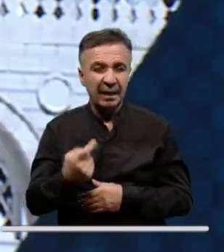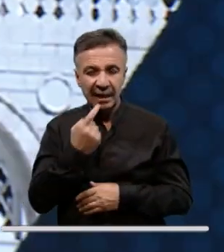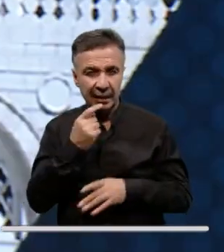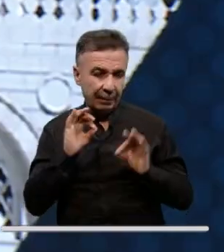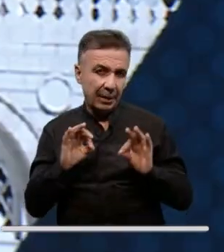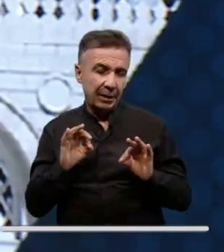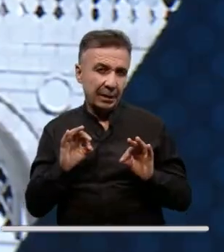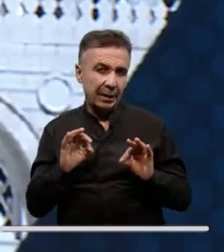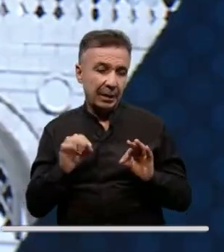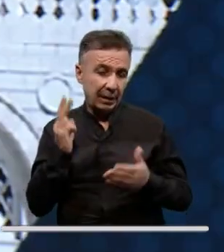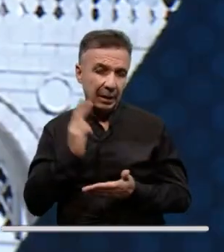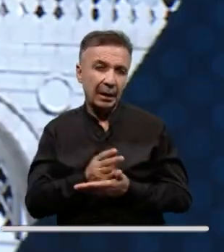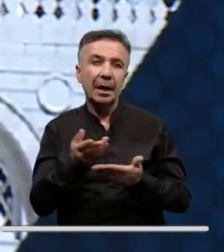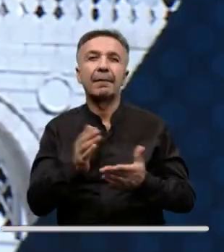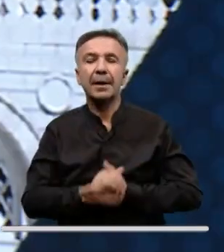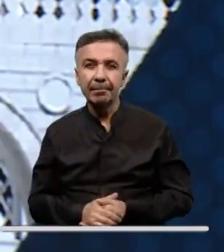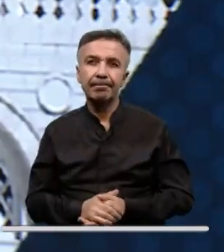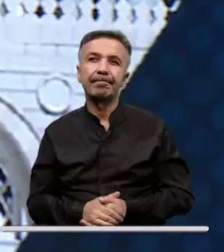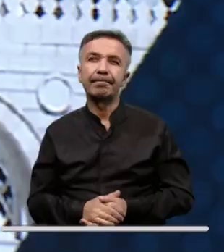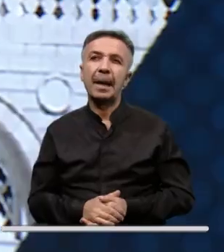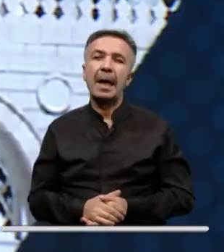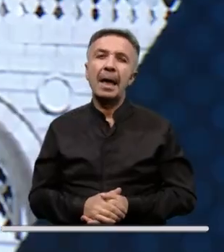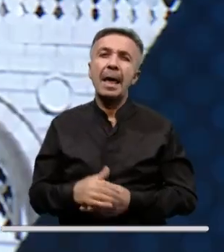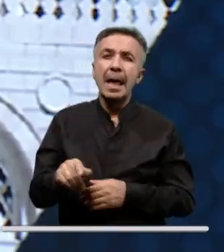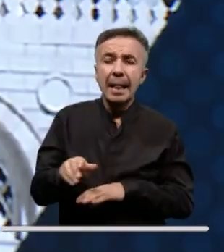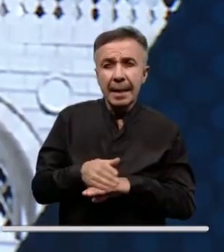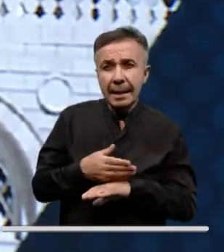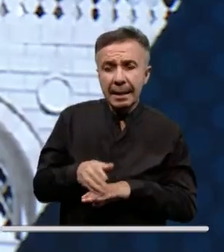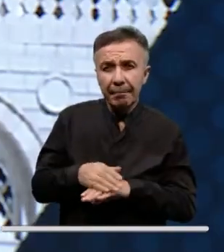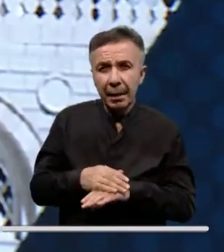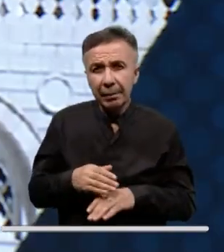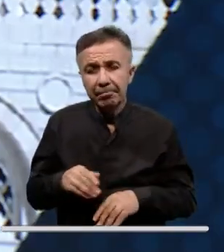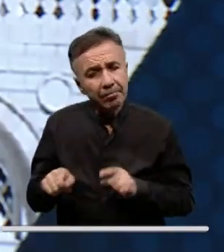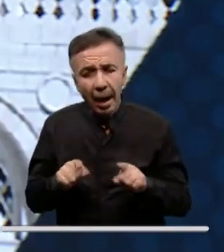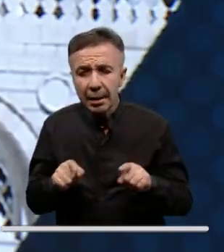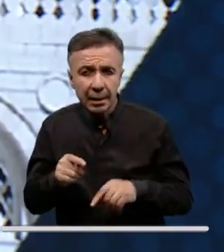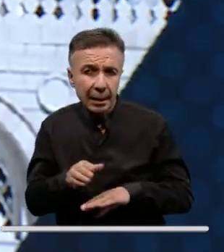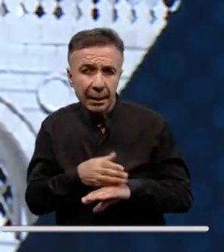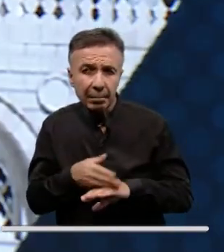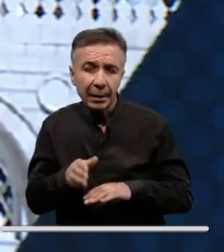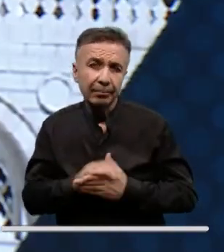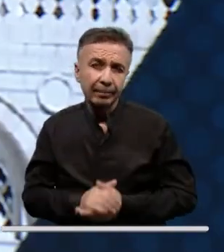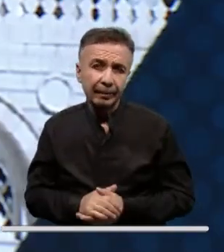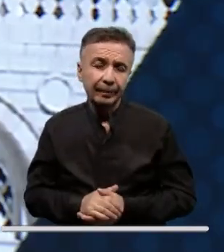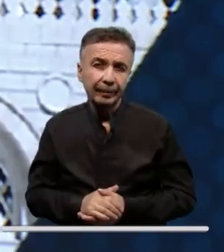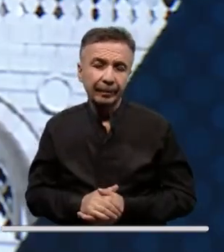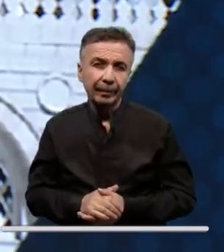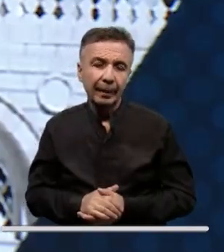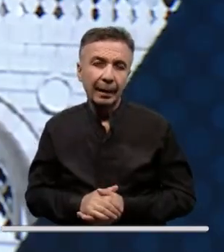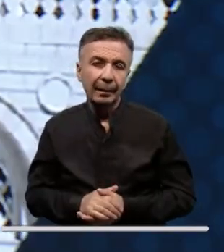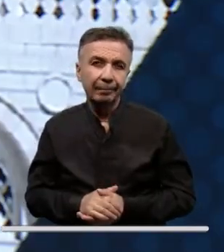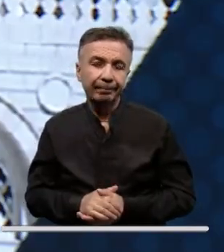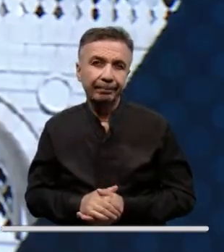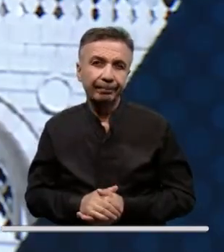eder Yani elindeki malı Eee Tabii hangi malı Eee Nami malı